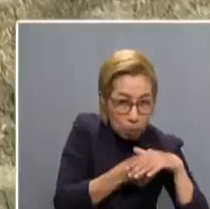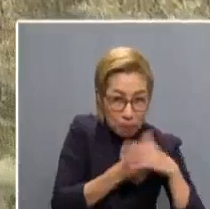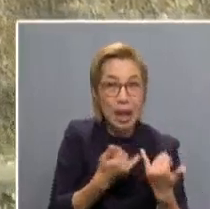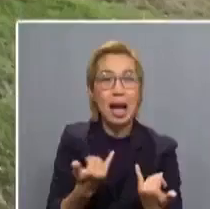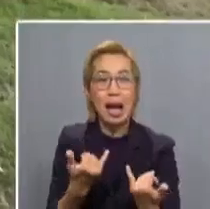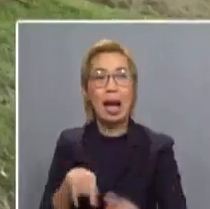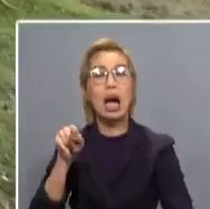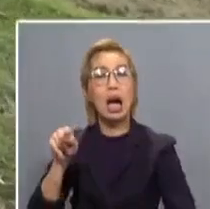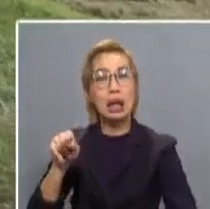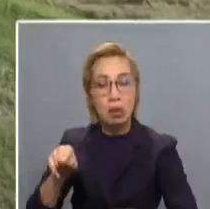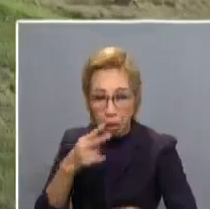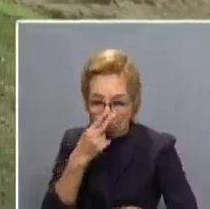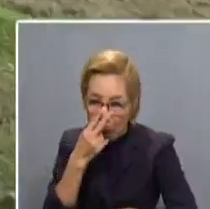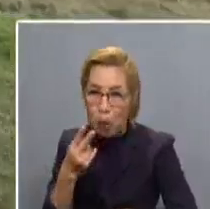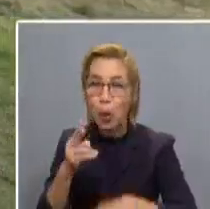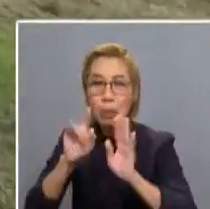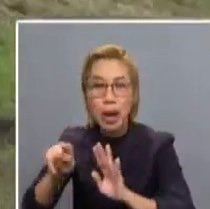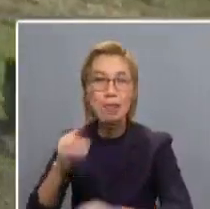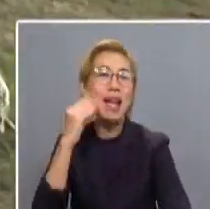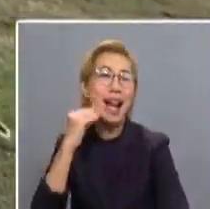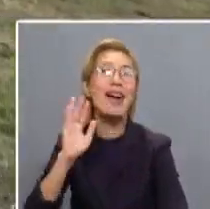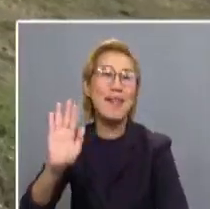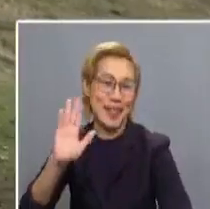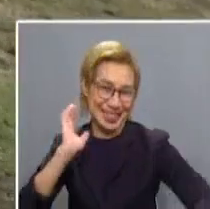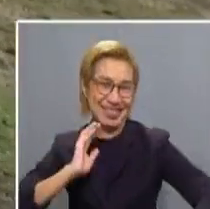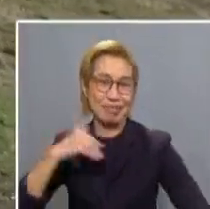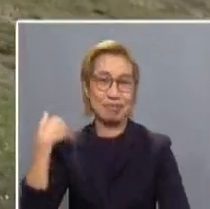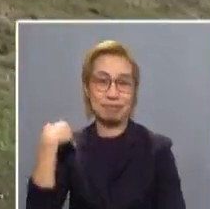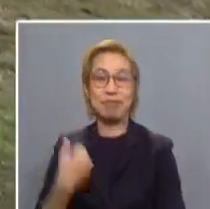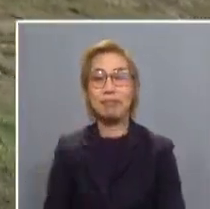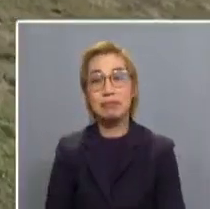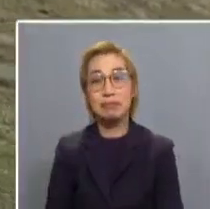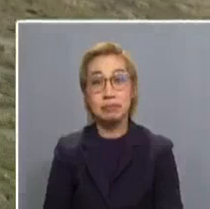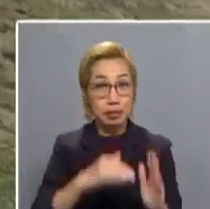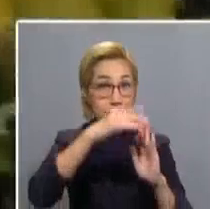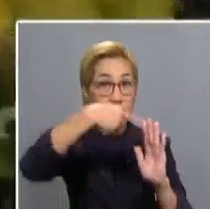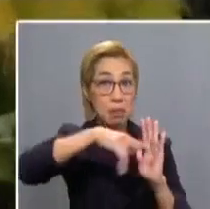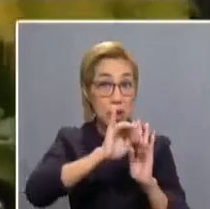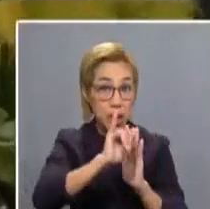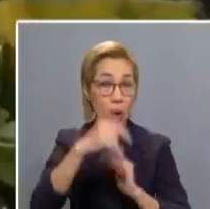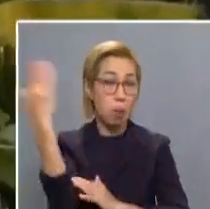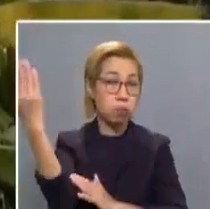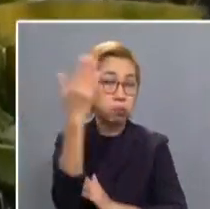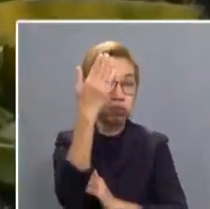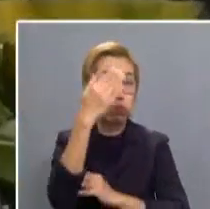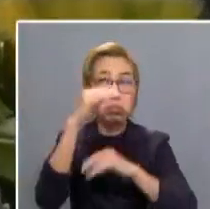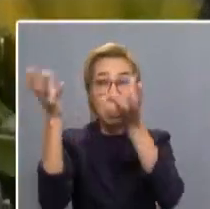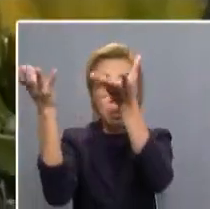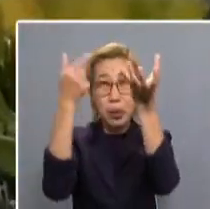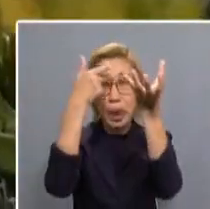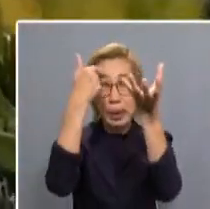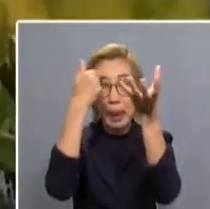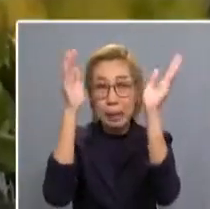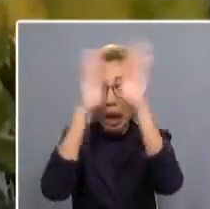ะนี่ก็เป็นอีกภาพหนึ่งที่ได้เห็นนะฮะมีมุมน่ารักน่ารักอยู่เหมือนกันนะคะพะเยาค่ะอากาศในพื้นที่ปกคลุมด้วยเมฆฝนทำให้ท้องฟ้